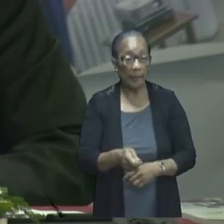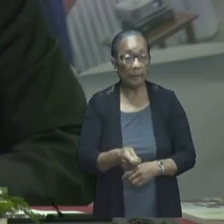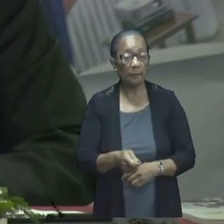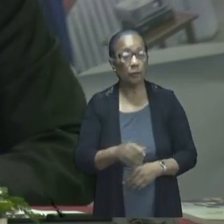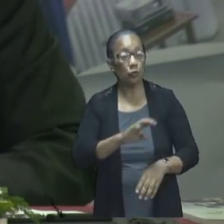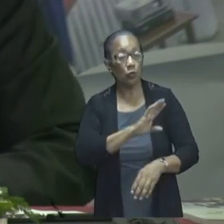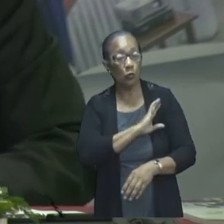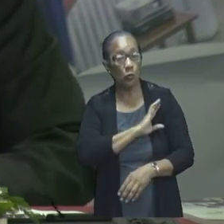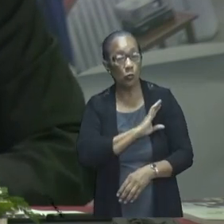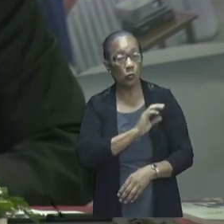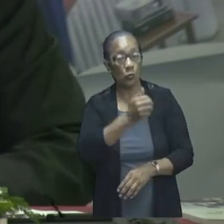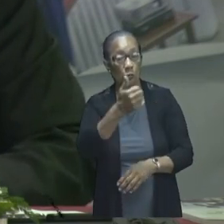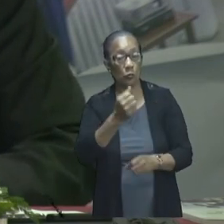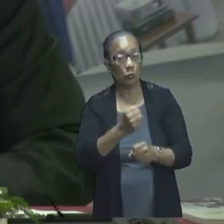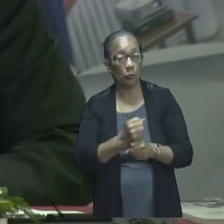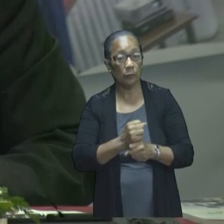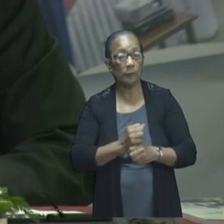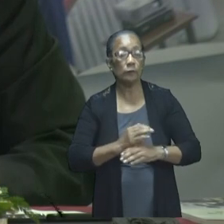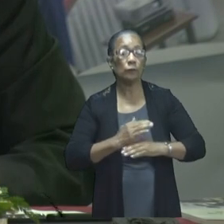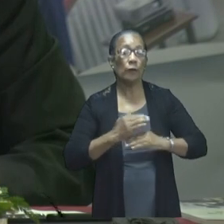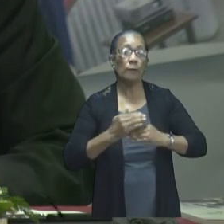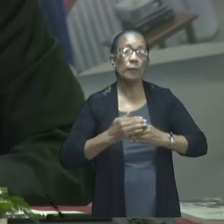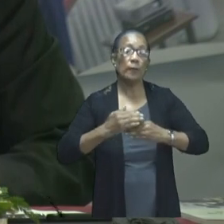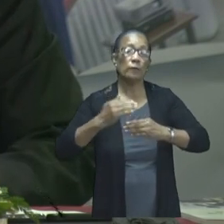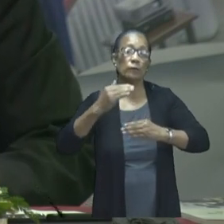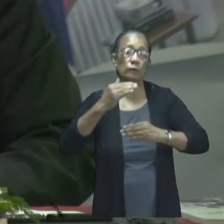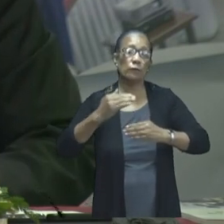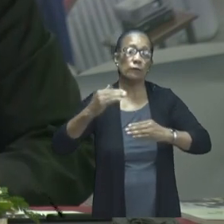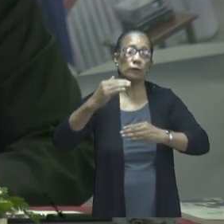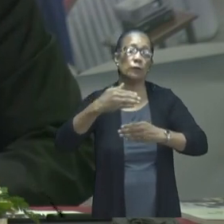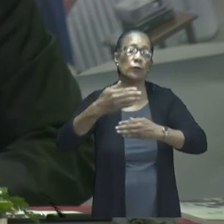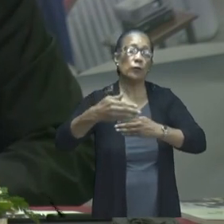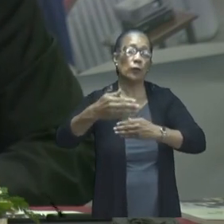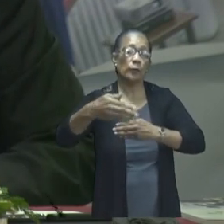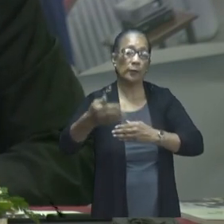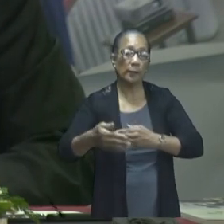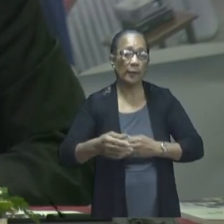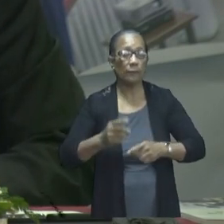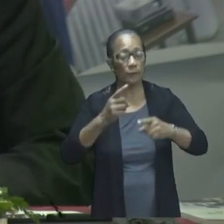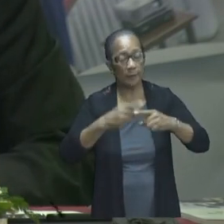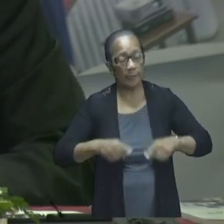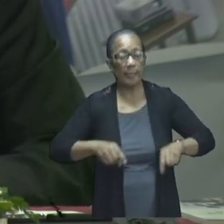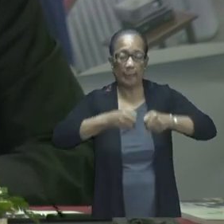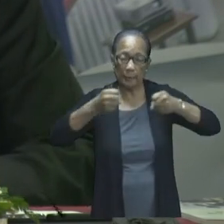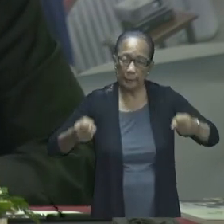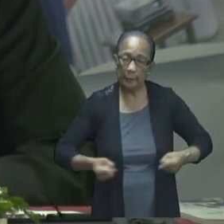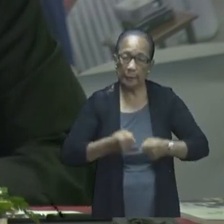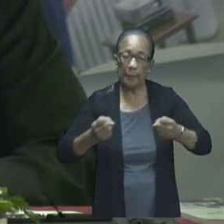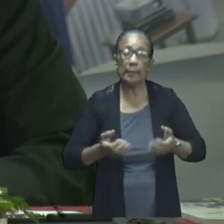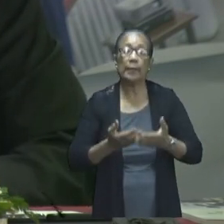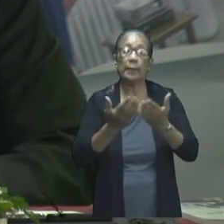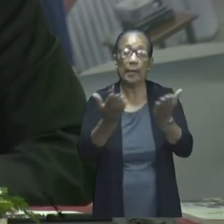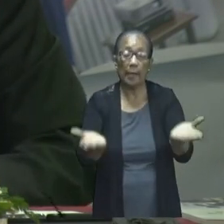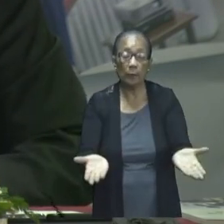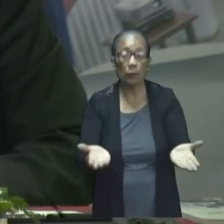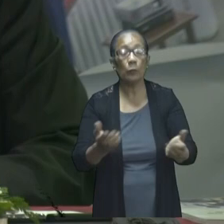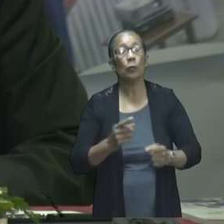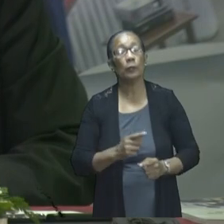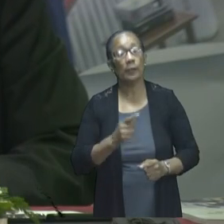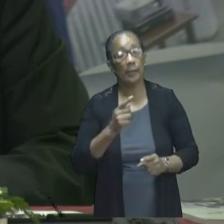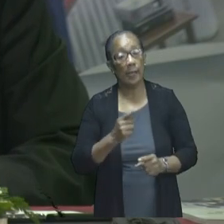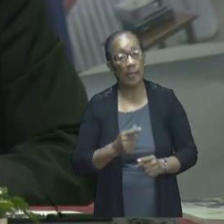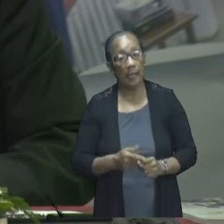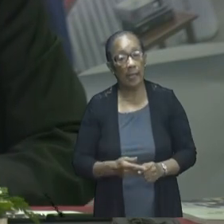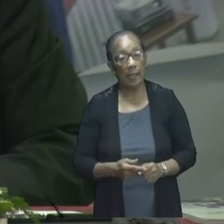magistratuur is ook voor ruimt waar we verschillende trainingen geïnitieerd en we hebben wat